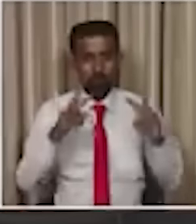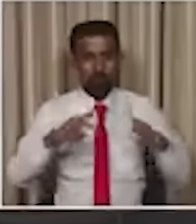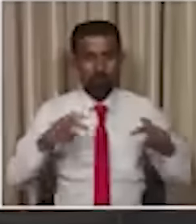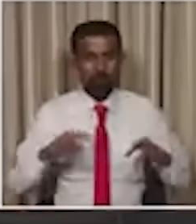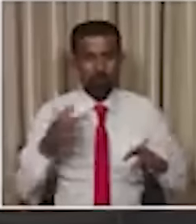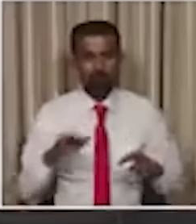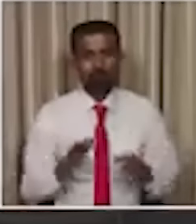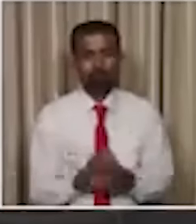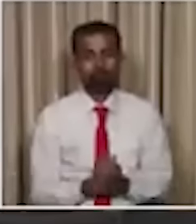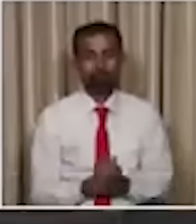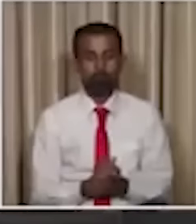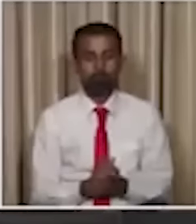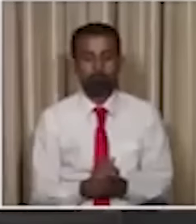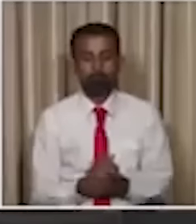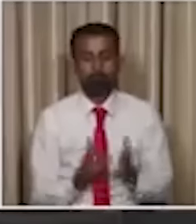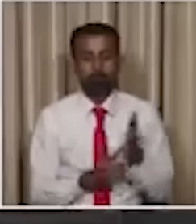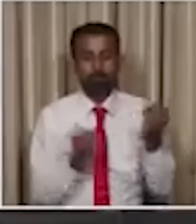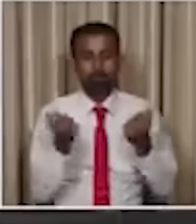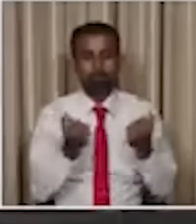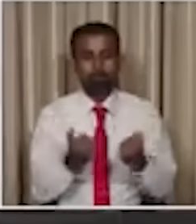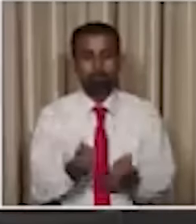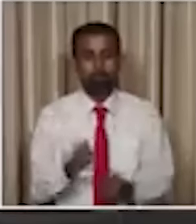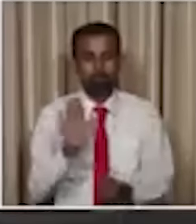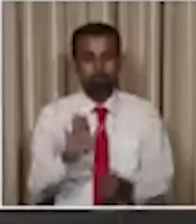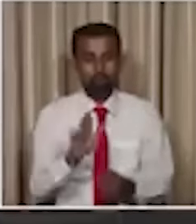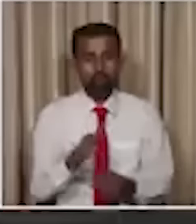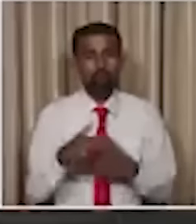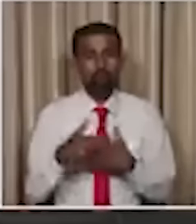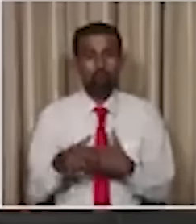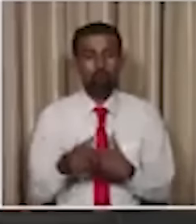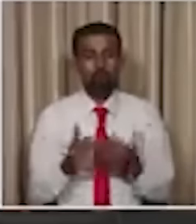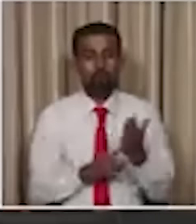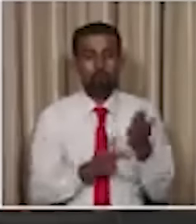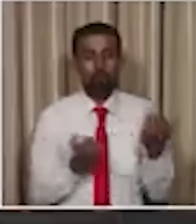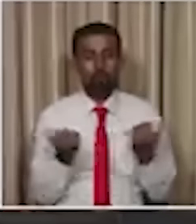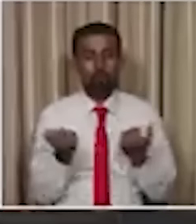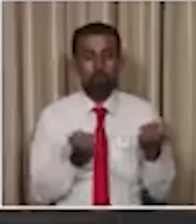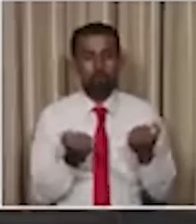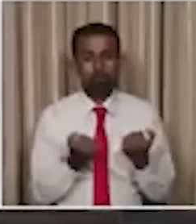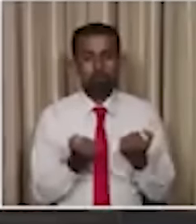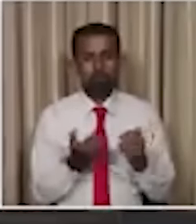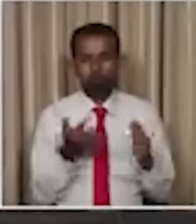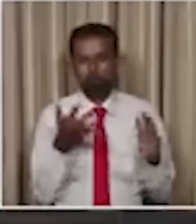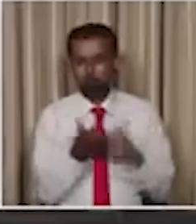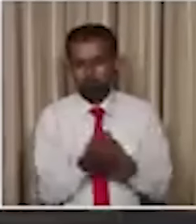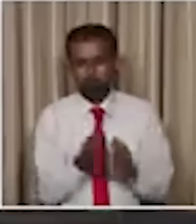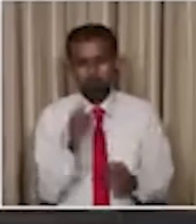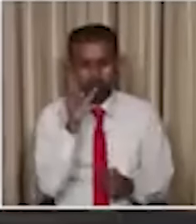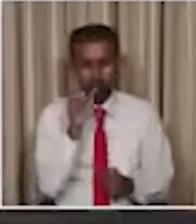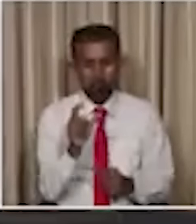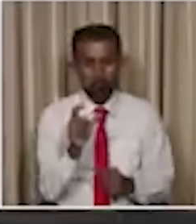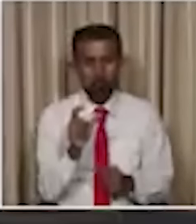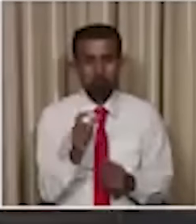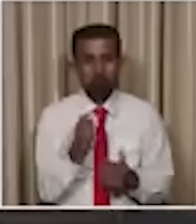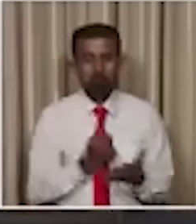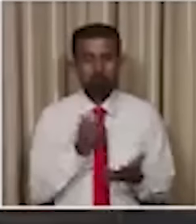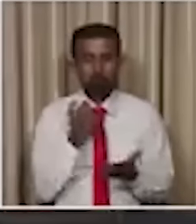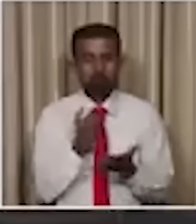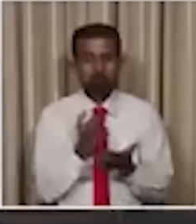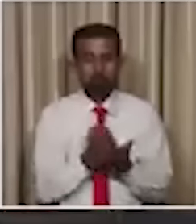ඇත. ඔවුන් එම ලොරි රථය නැතකිරීමට හේතුව වී ඇත්තේ ලොරි රථයේ දෝෂ තිබේදයි පරීක්ෂා කිරීමට හා ලියවිලි